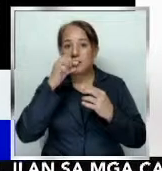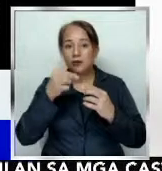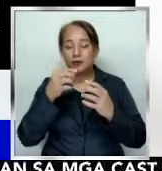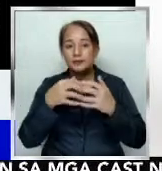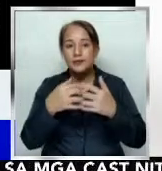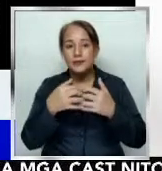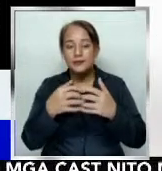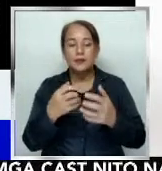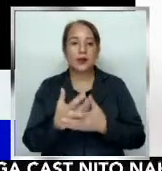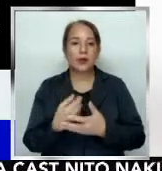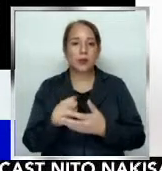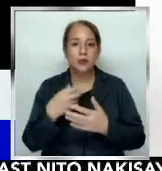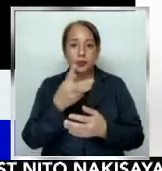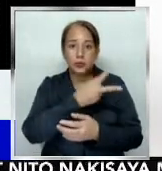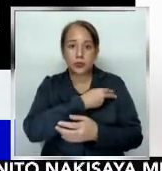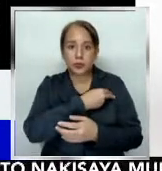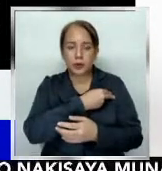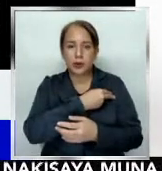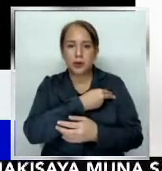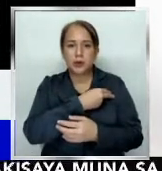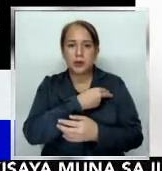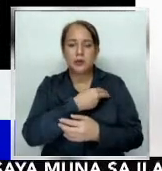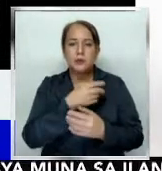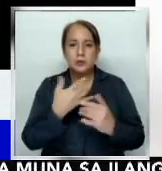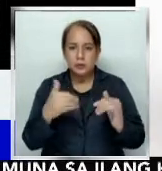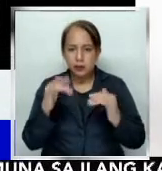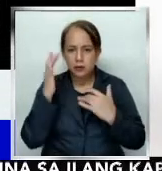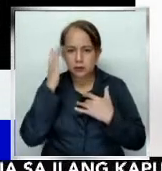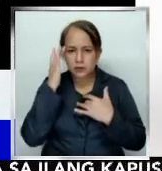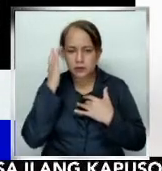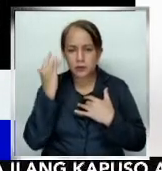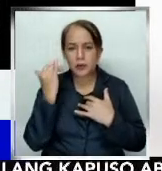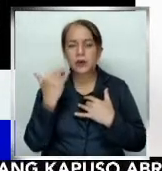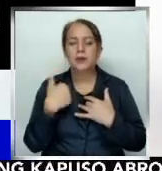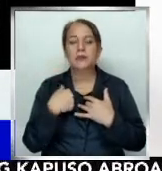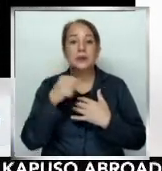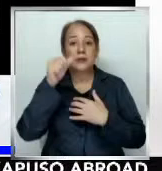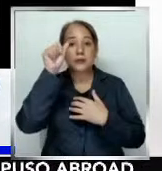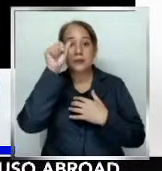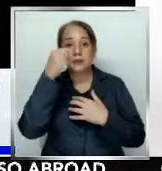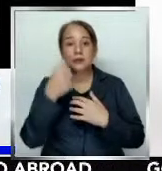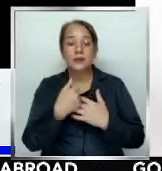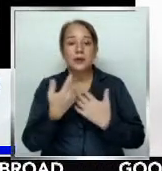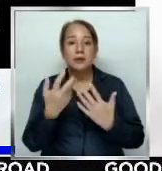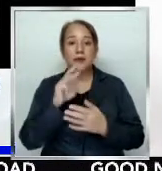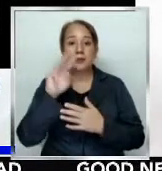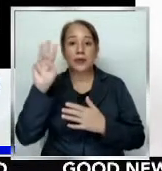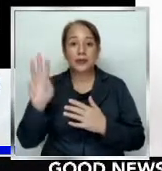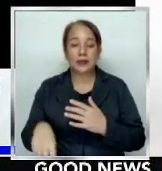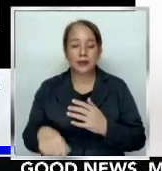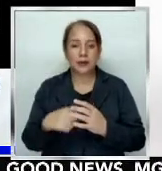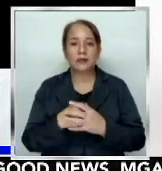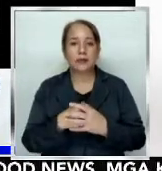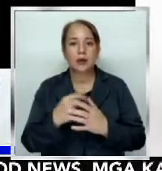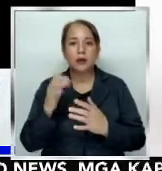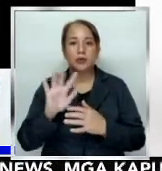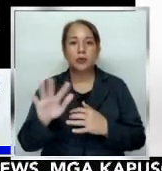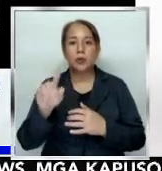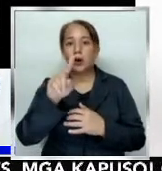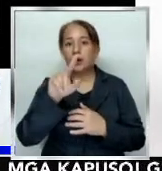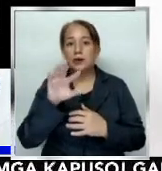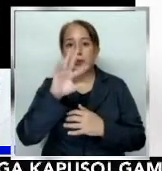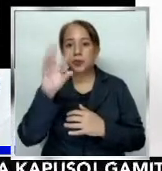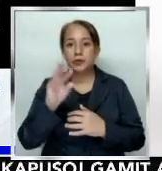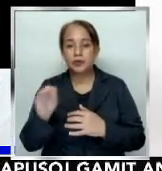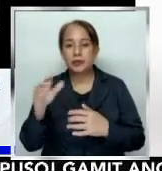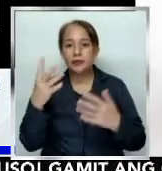bakuna nagkakaroon ng sakit ngayon? We must remember na ang Metro Manila is halos 100% bakunado na po